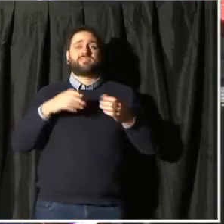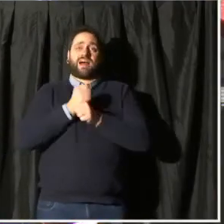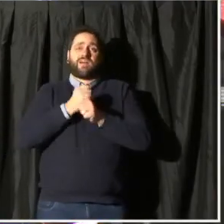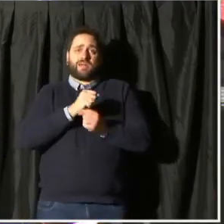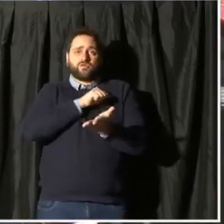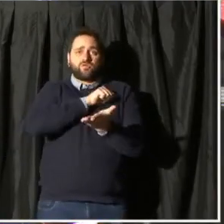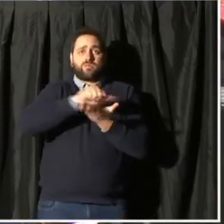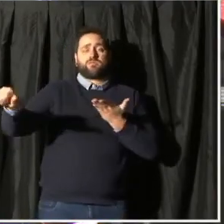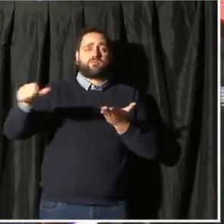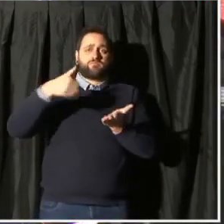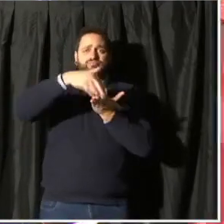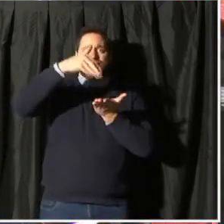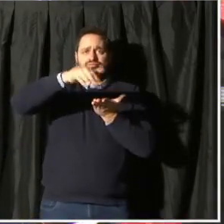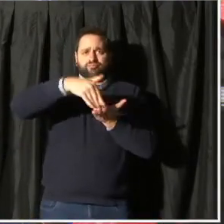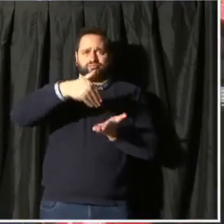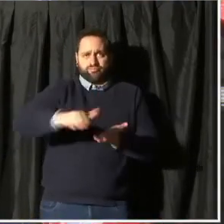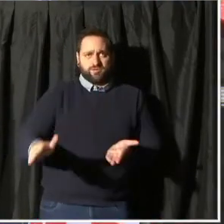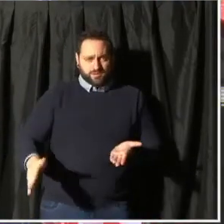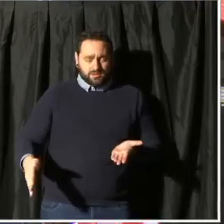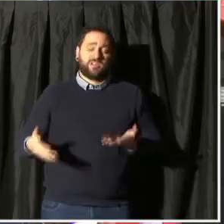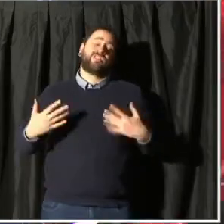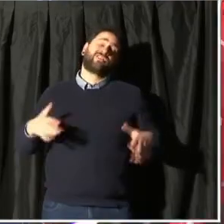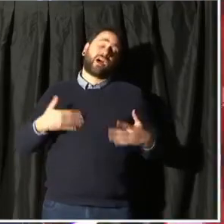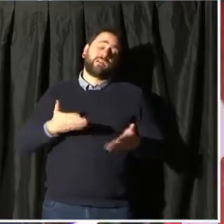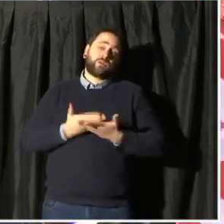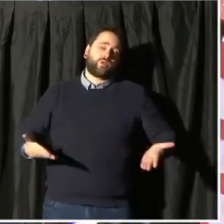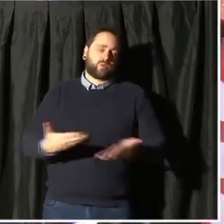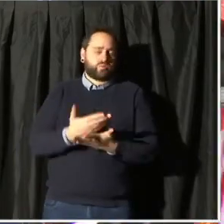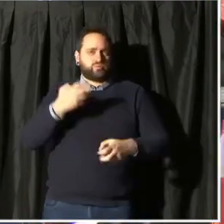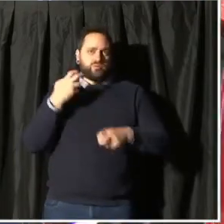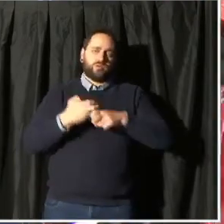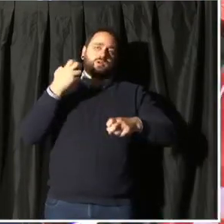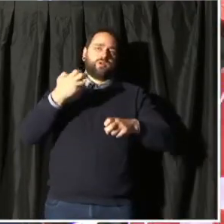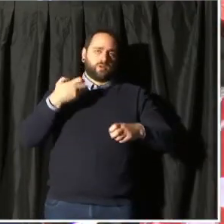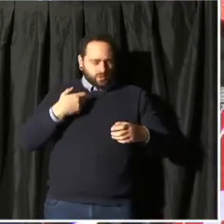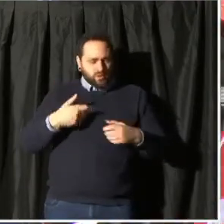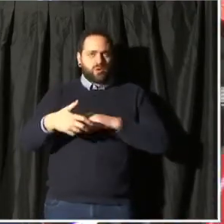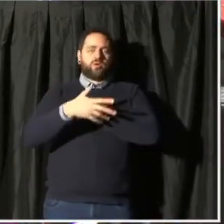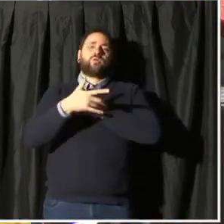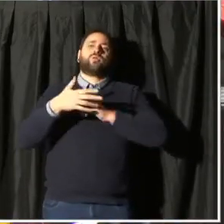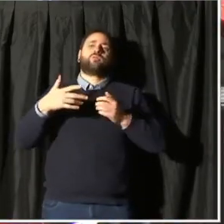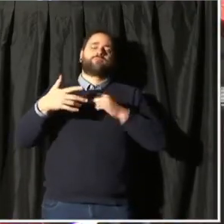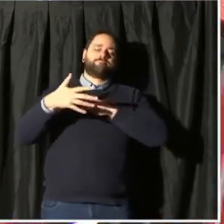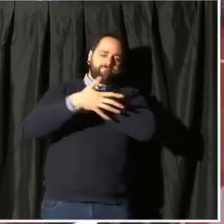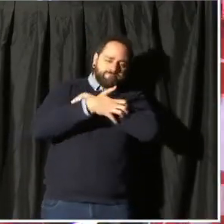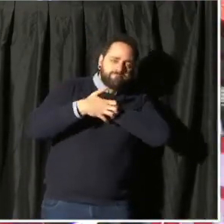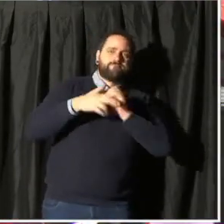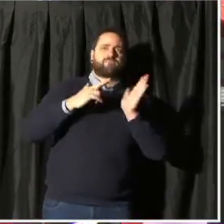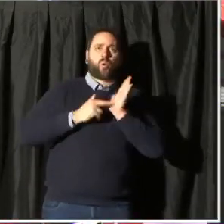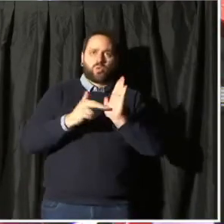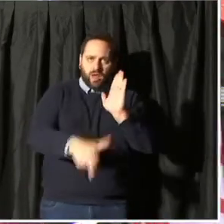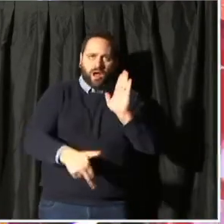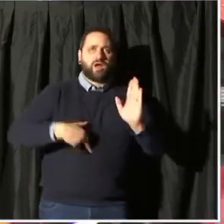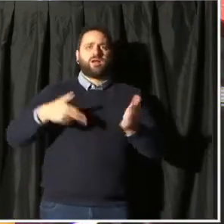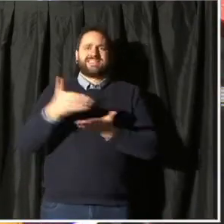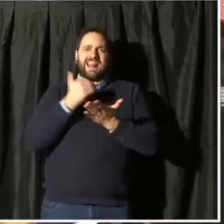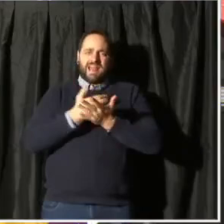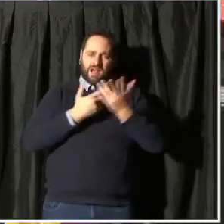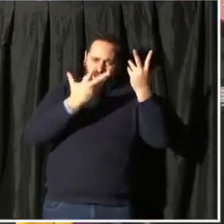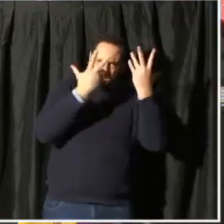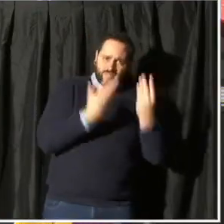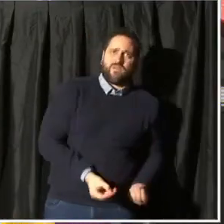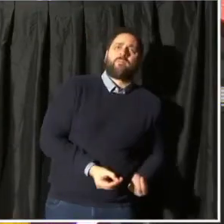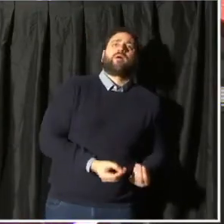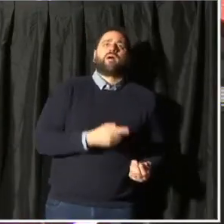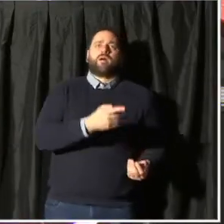en situation de contrats précaires de salaire de bas salaires donc nous luttons pour ça